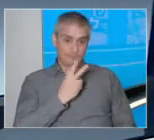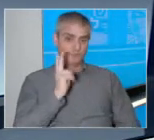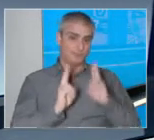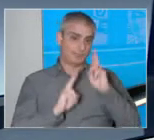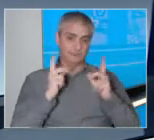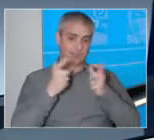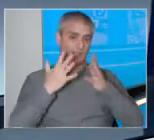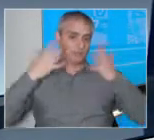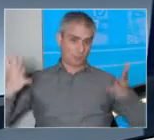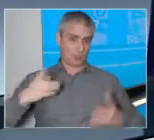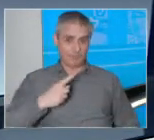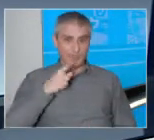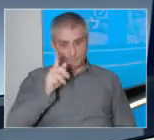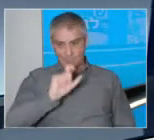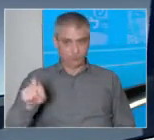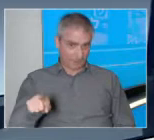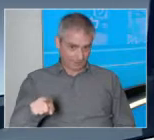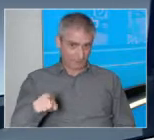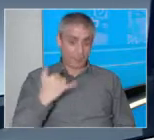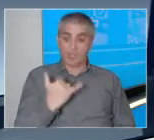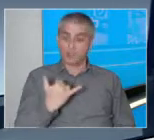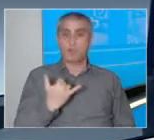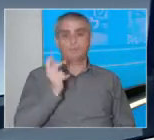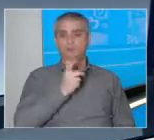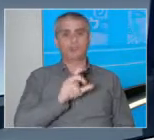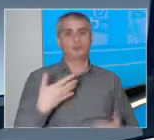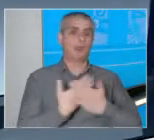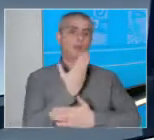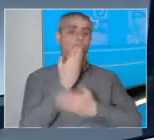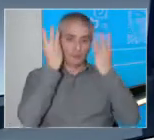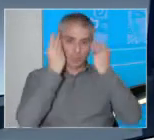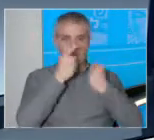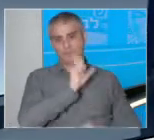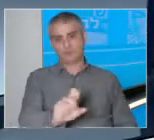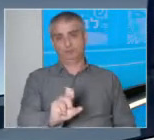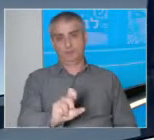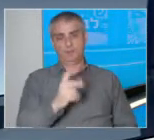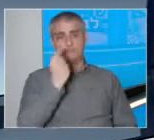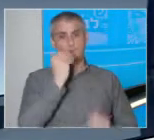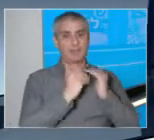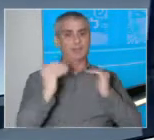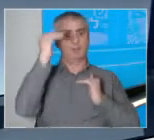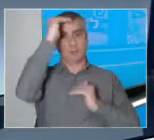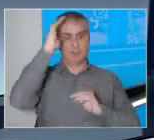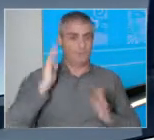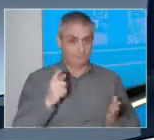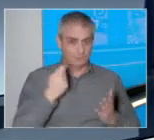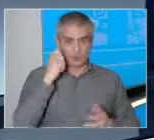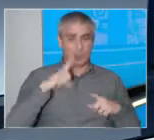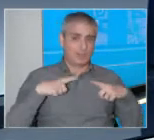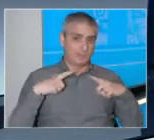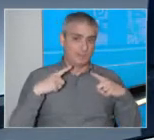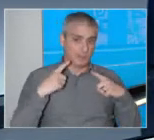היצרני התאגידים, היצרנים הגדולים, הם האשמים. והיום יש השם חדש, החרדים הם אשמים בעליית המחירים, ביוקר